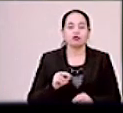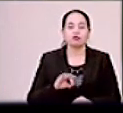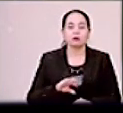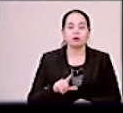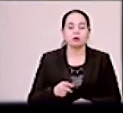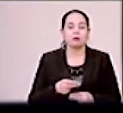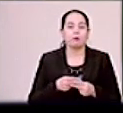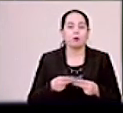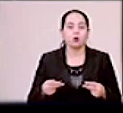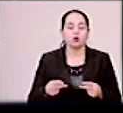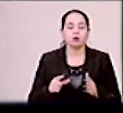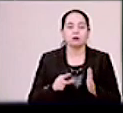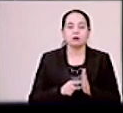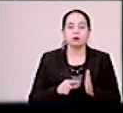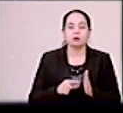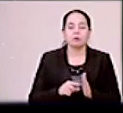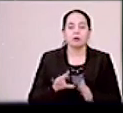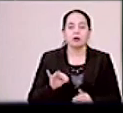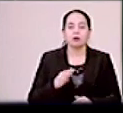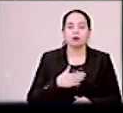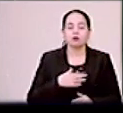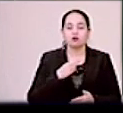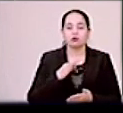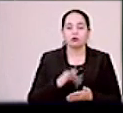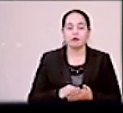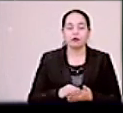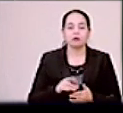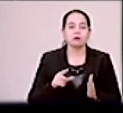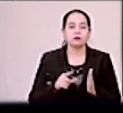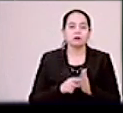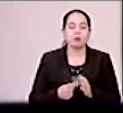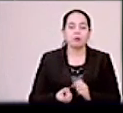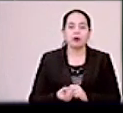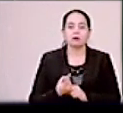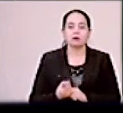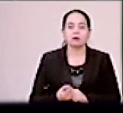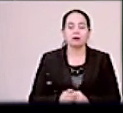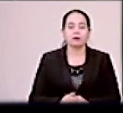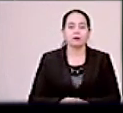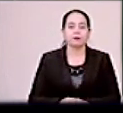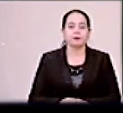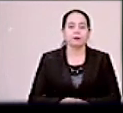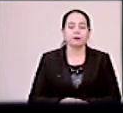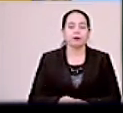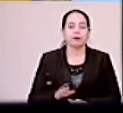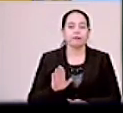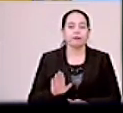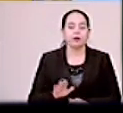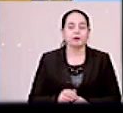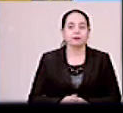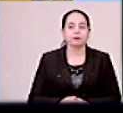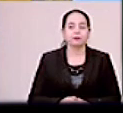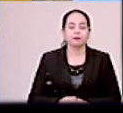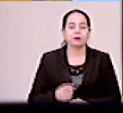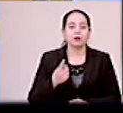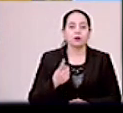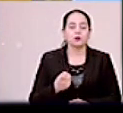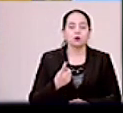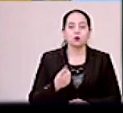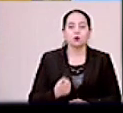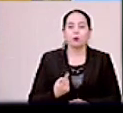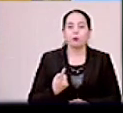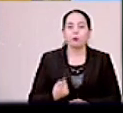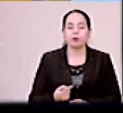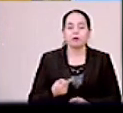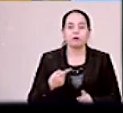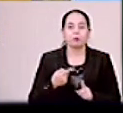числителе получается 7. И наш ответ – 7 11. Пункт В. 100